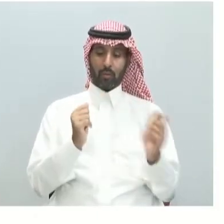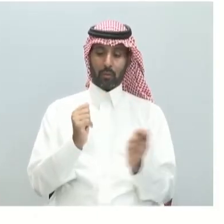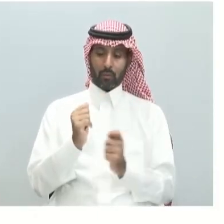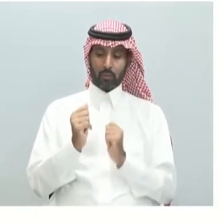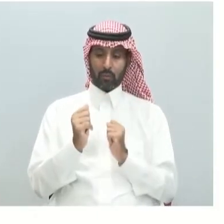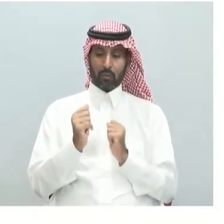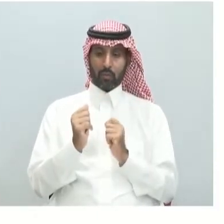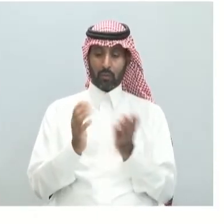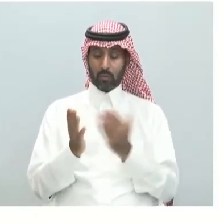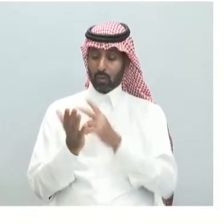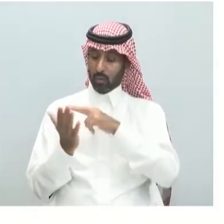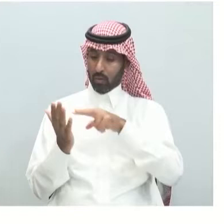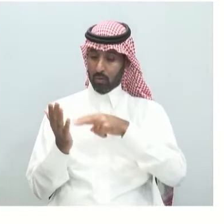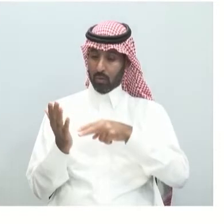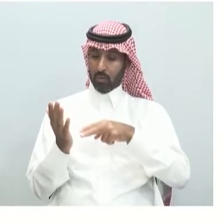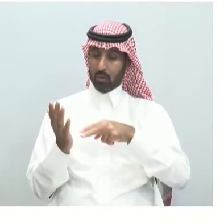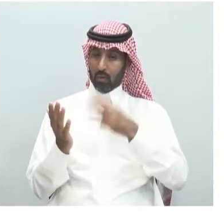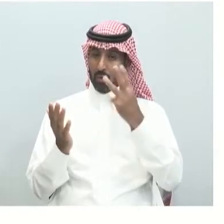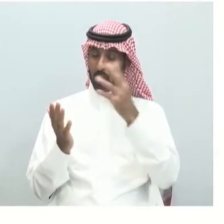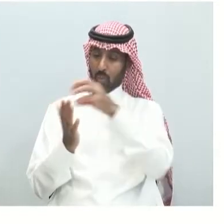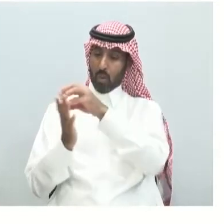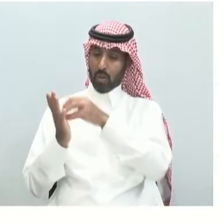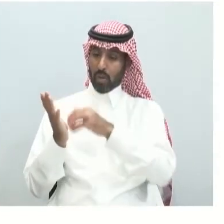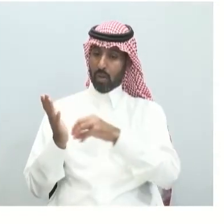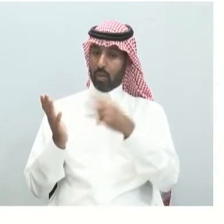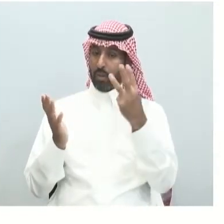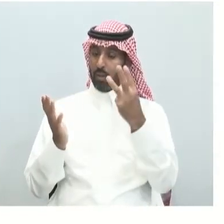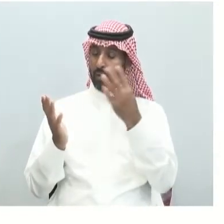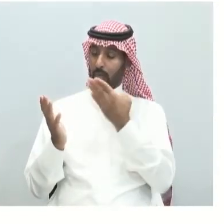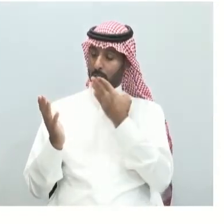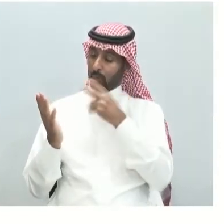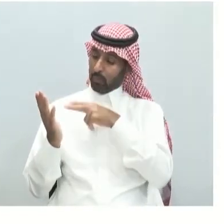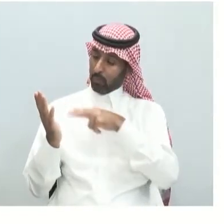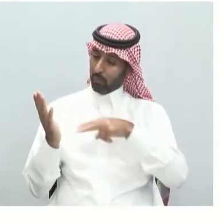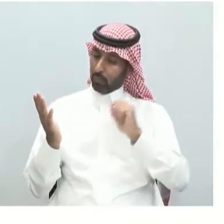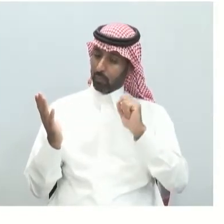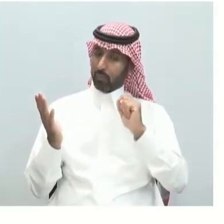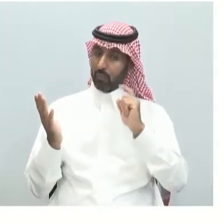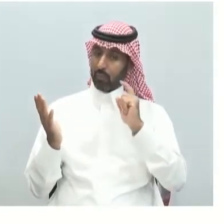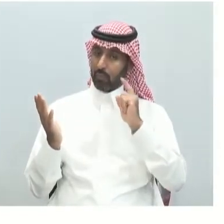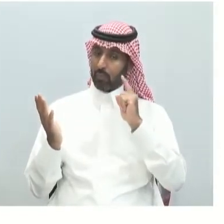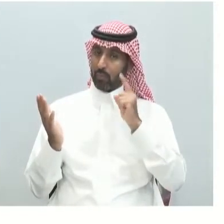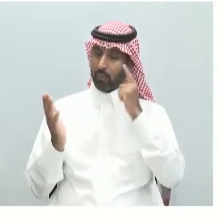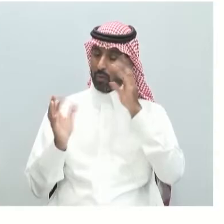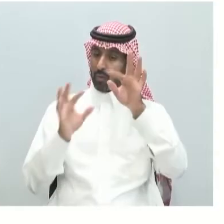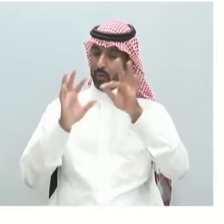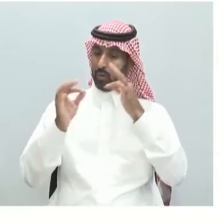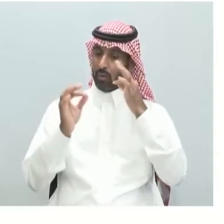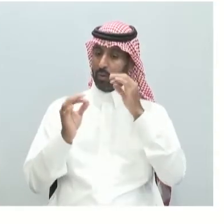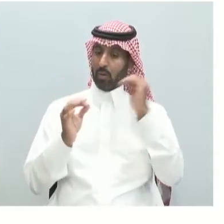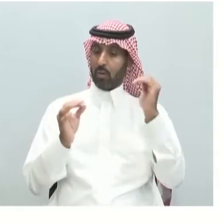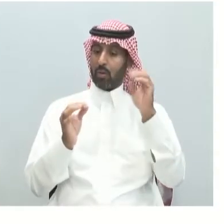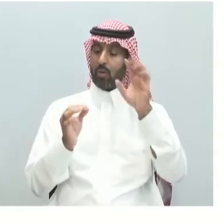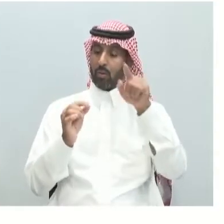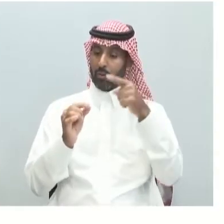اذا بعد قراءتك للفقرات قراءه صامته عليك ان تختار جمله